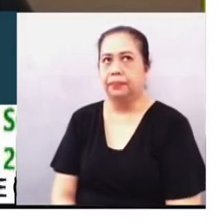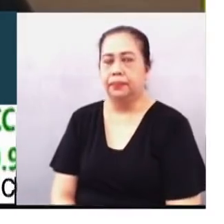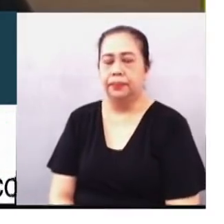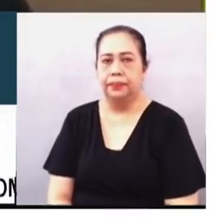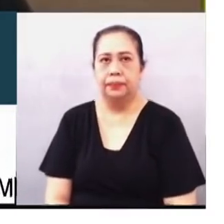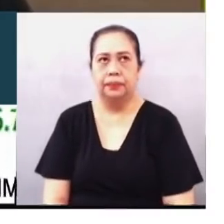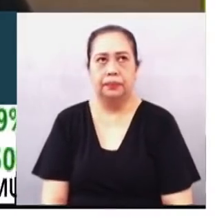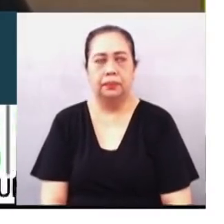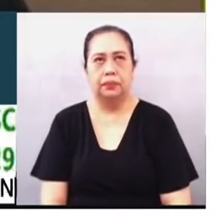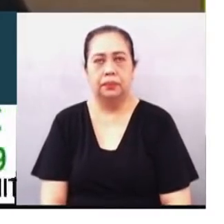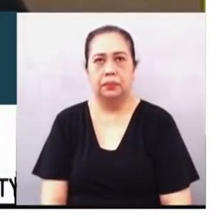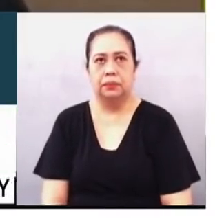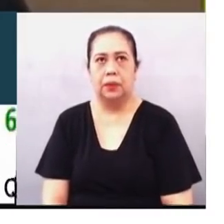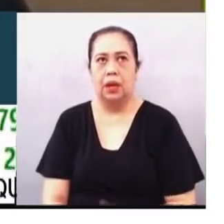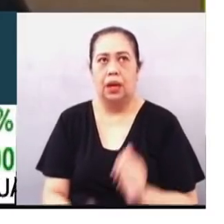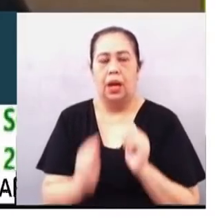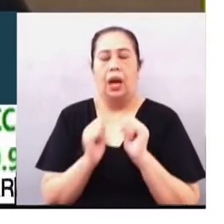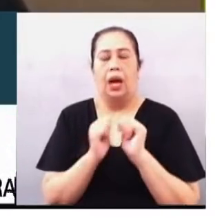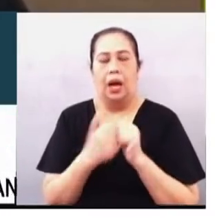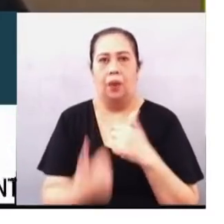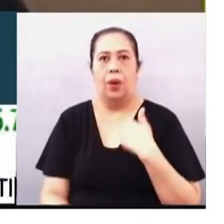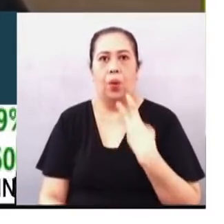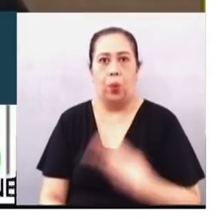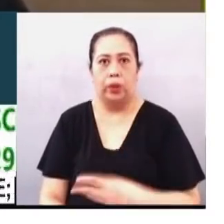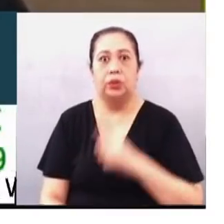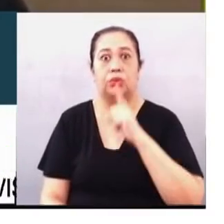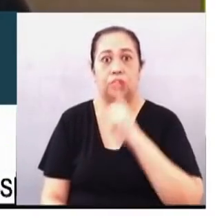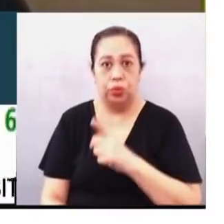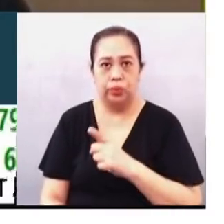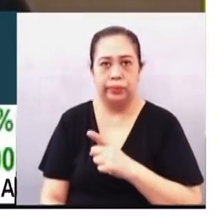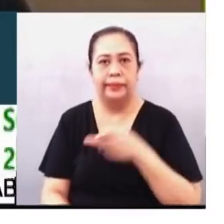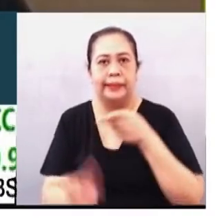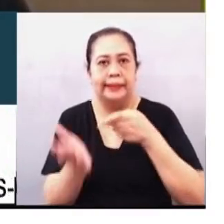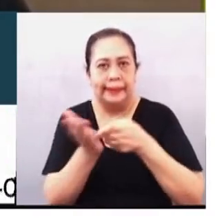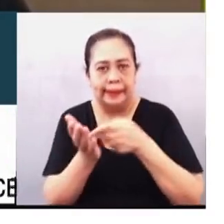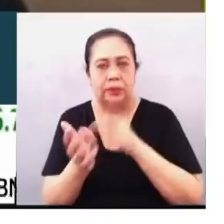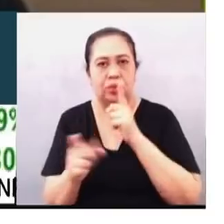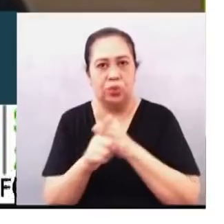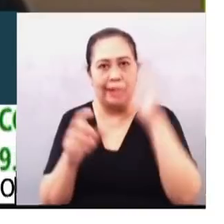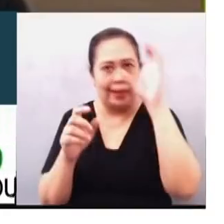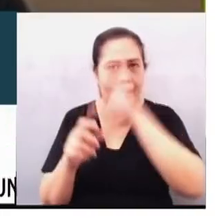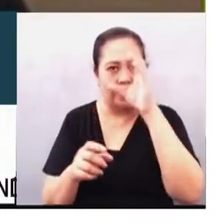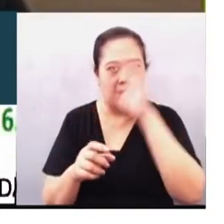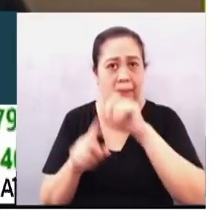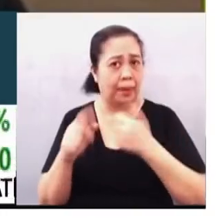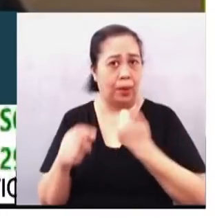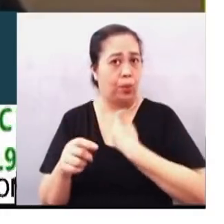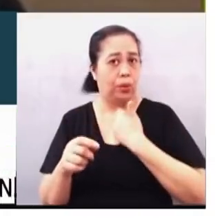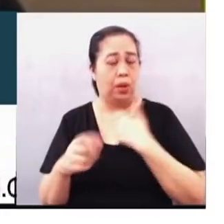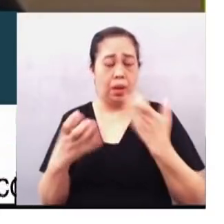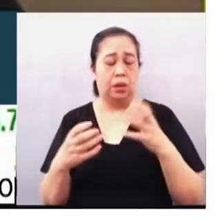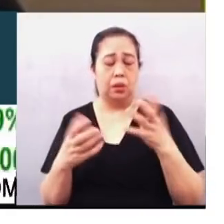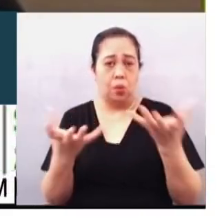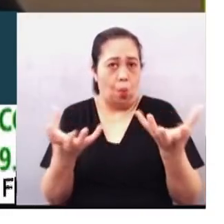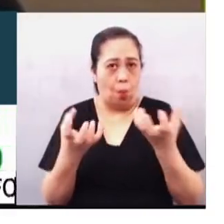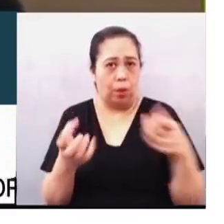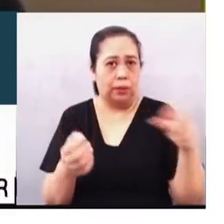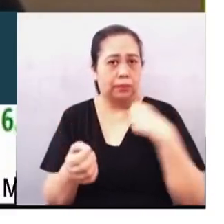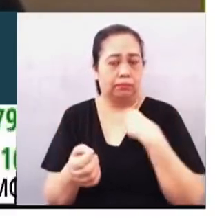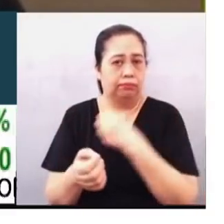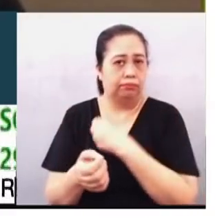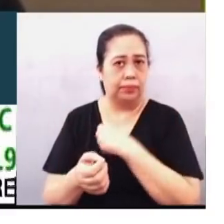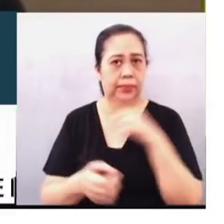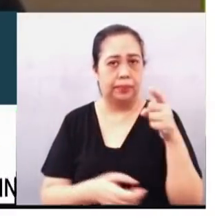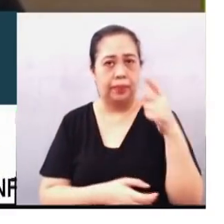Well, how I wish na truth talaga hinahanap dito. Kasi ako mismo, I am urging Senator